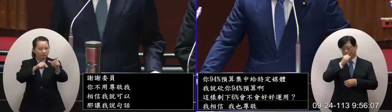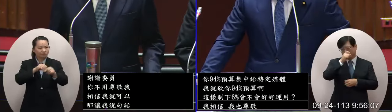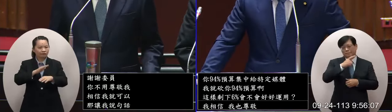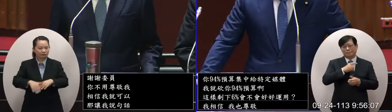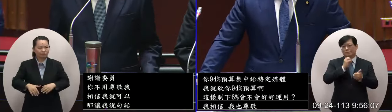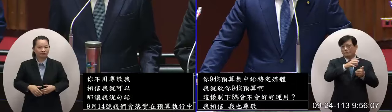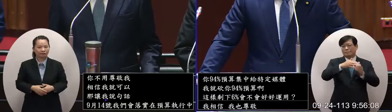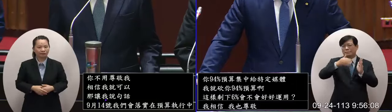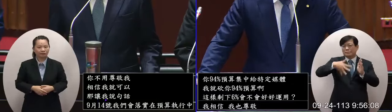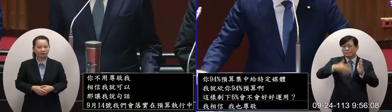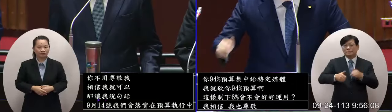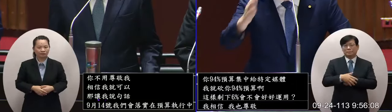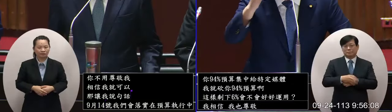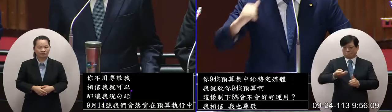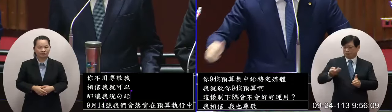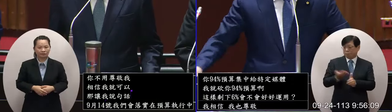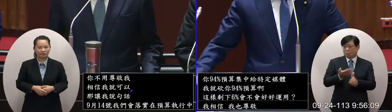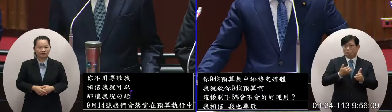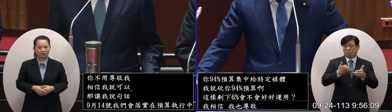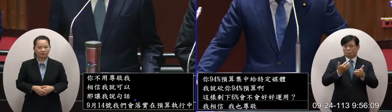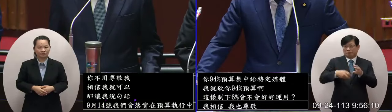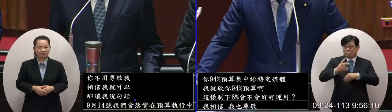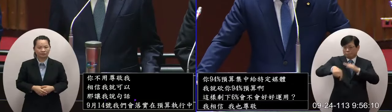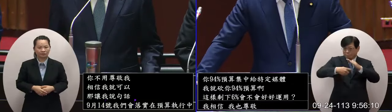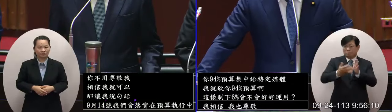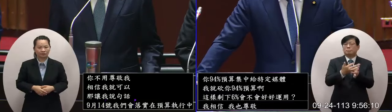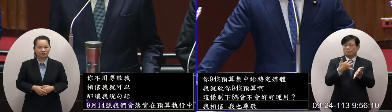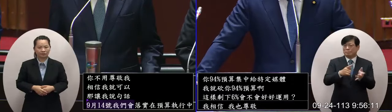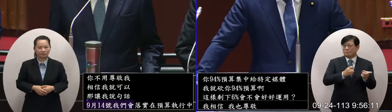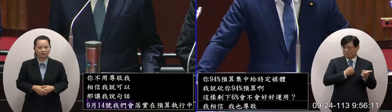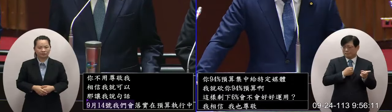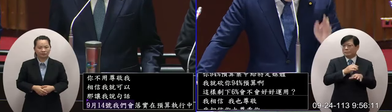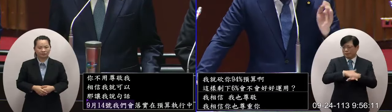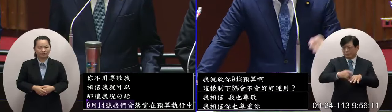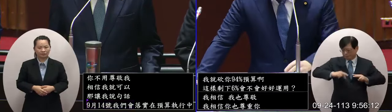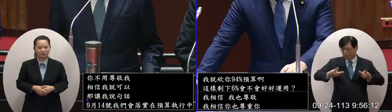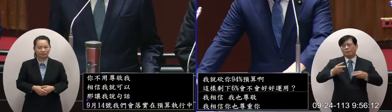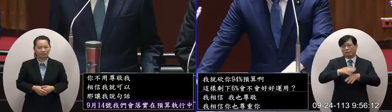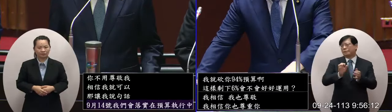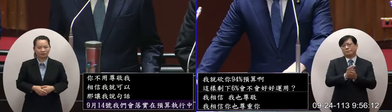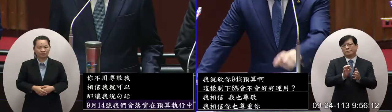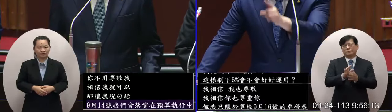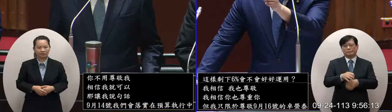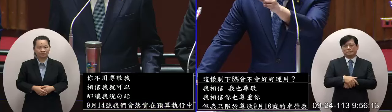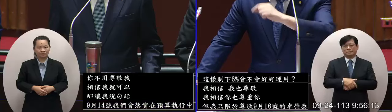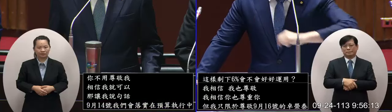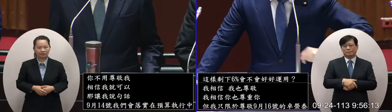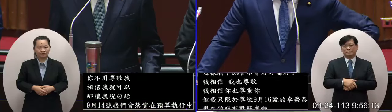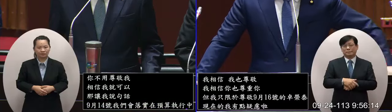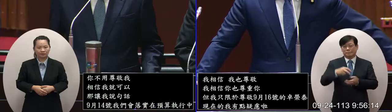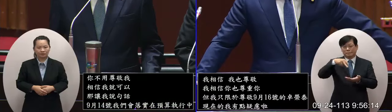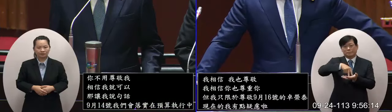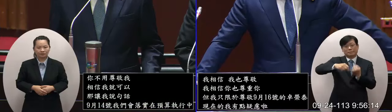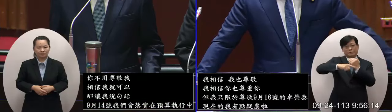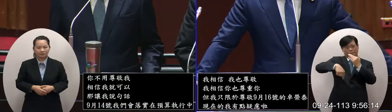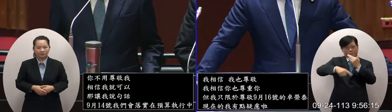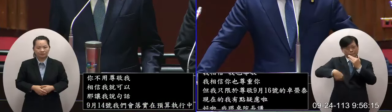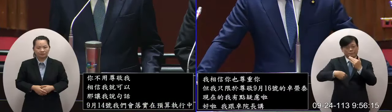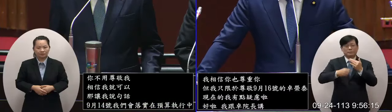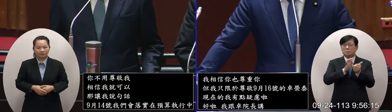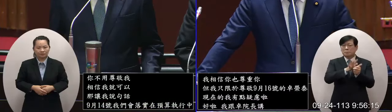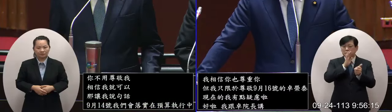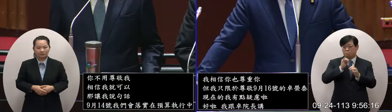卓院长讲，砍到你和砍到这行政院院上，你就会立场有点改变，没有关系啦。但是我跟你讲，立法院帮